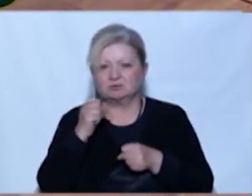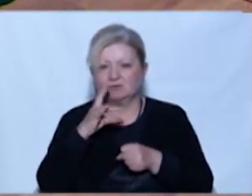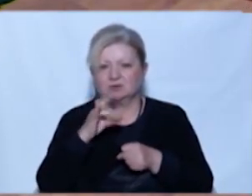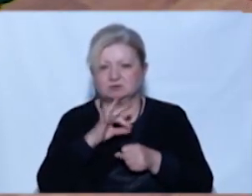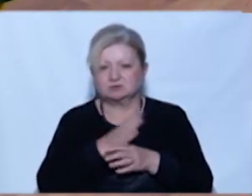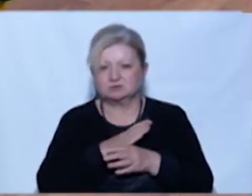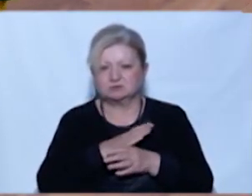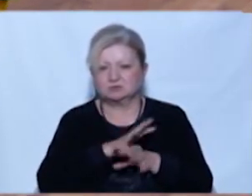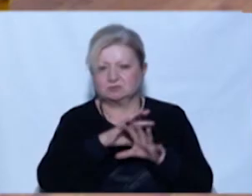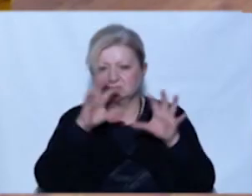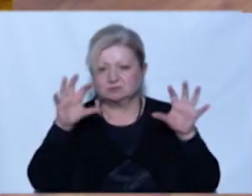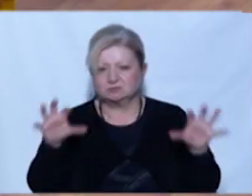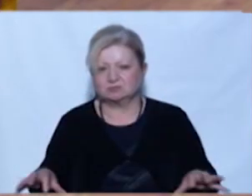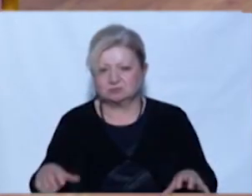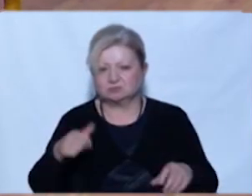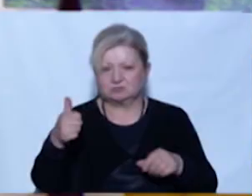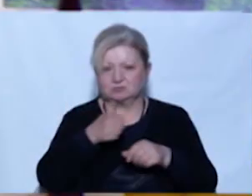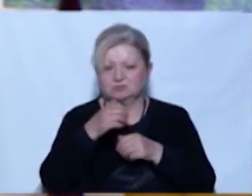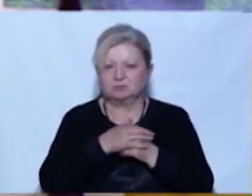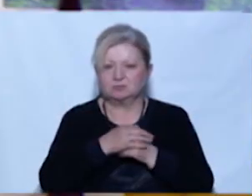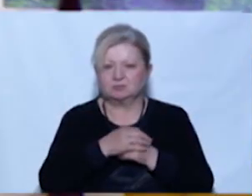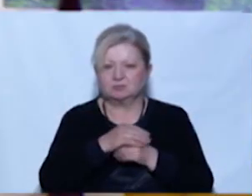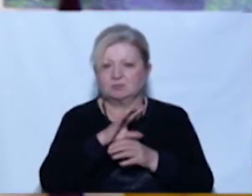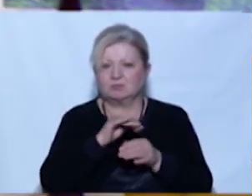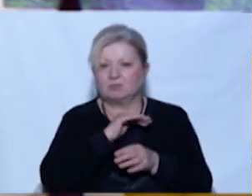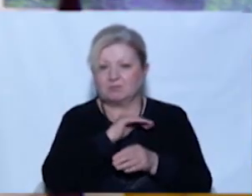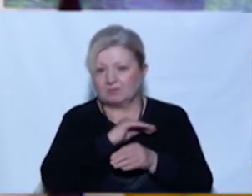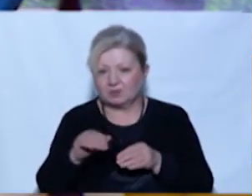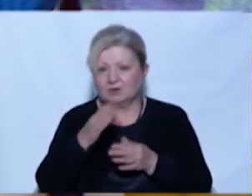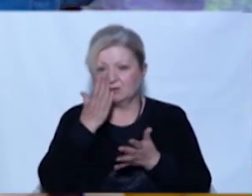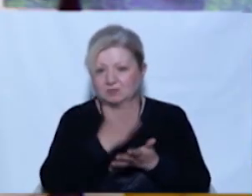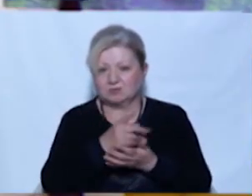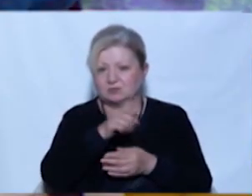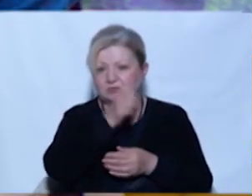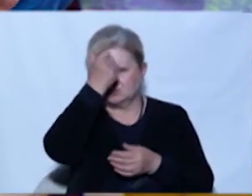მბრძანებელი განჯისა და ერევნისა. ფაქტობრივად ჩამოთვლილი არის